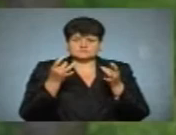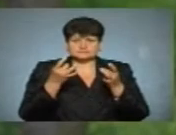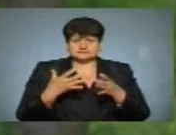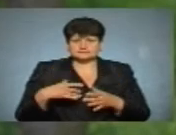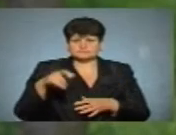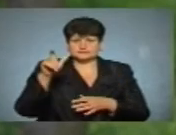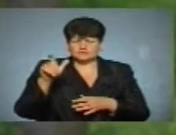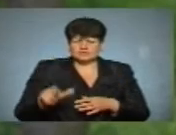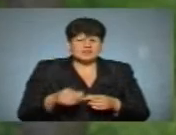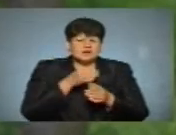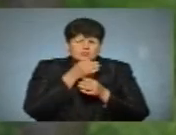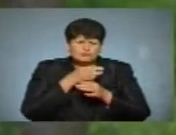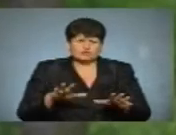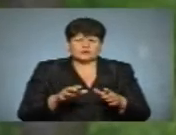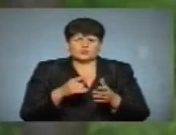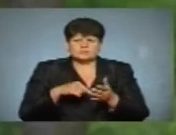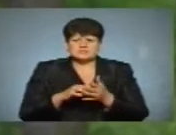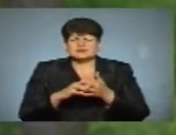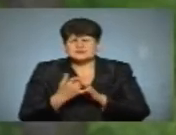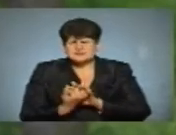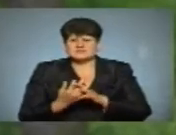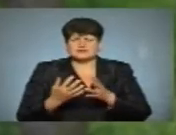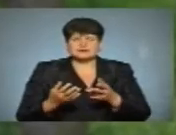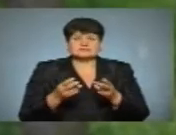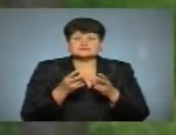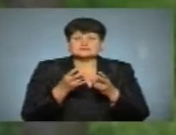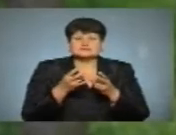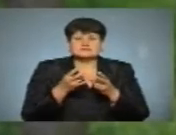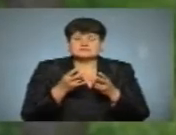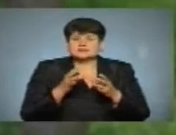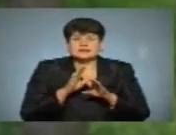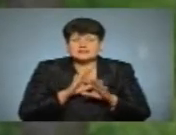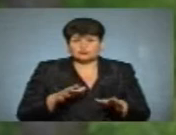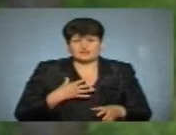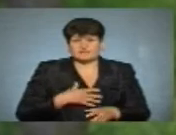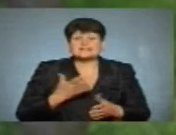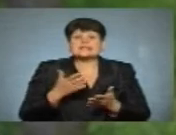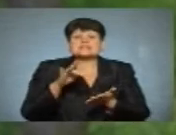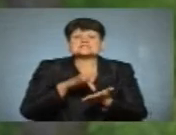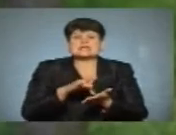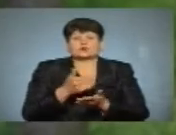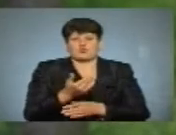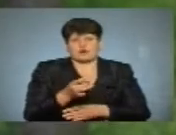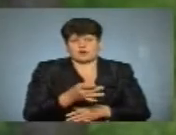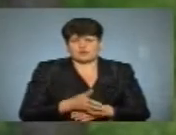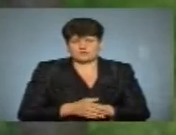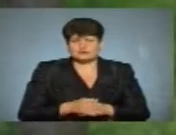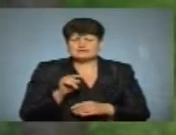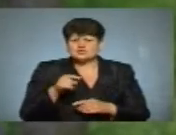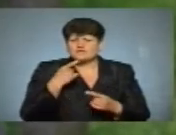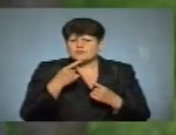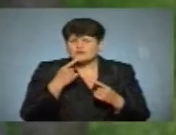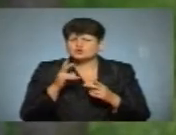мешканцю будь-якого міста, села, селища не буде важливо, де знаходиться центр його району. Те, що вам говорять,